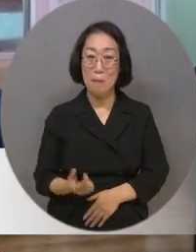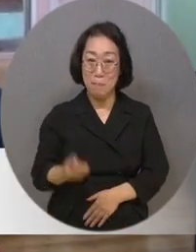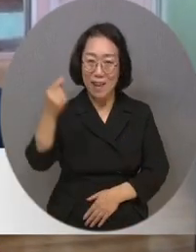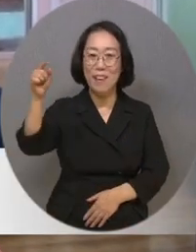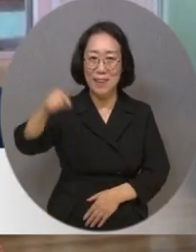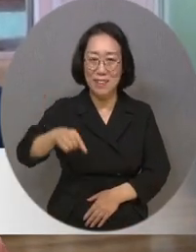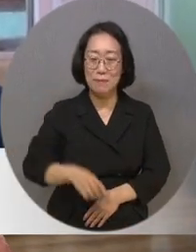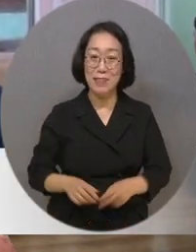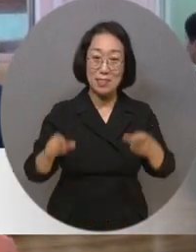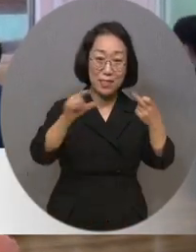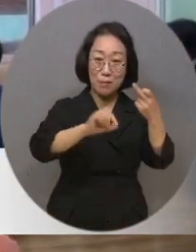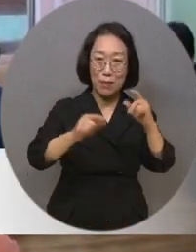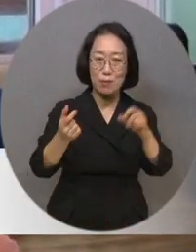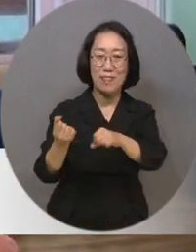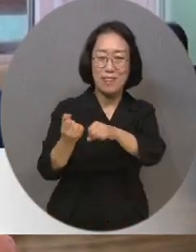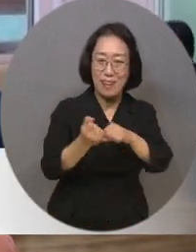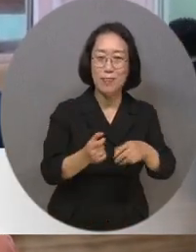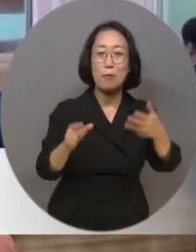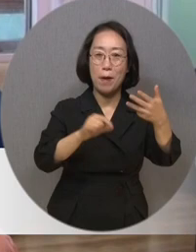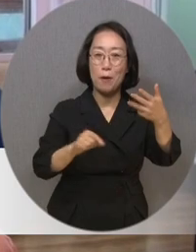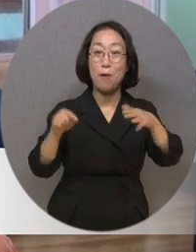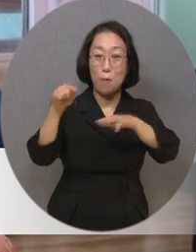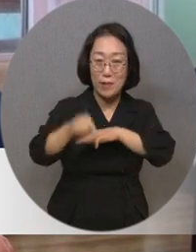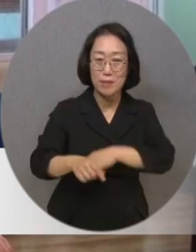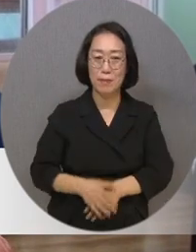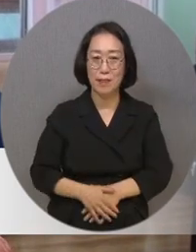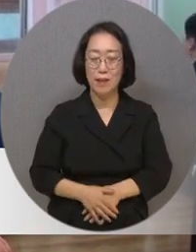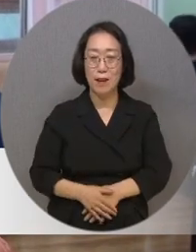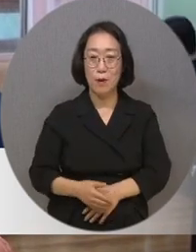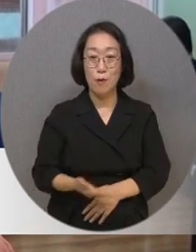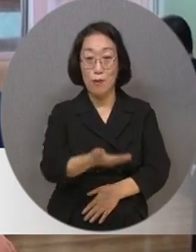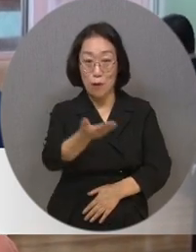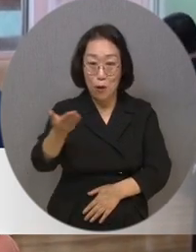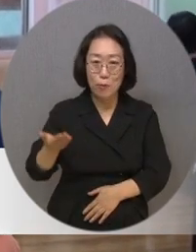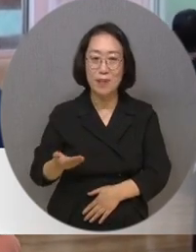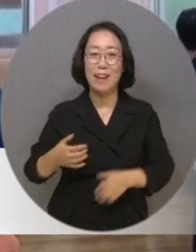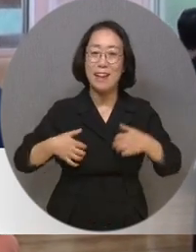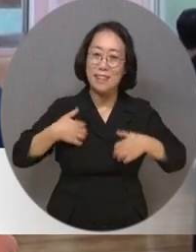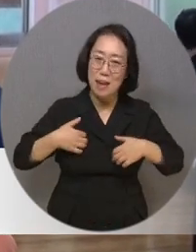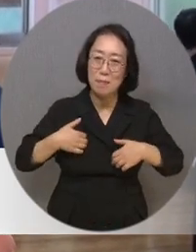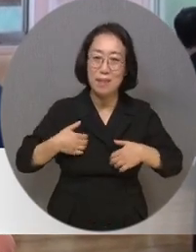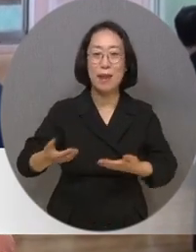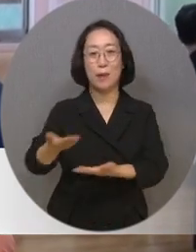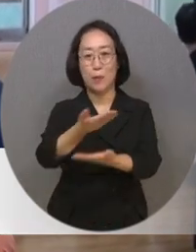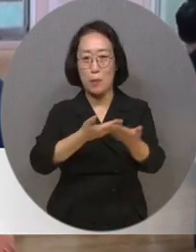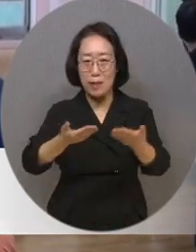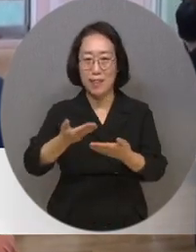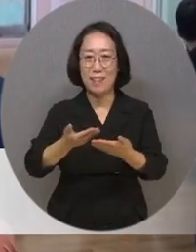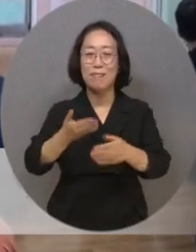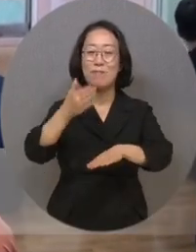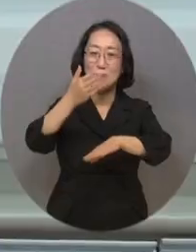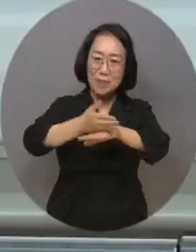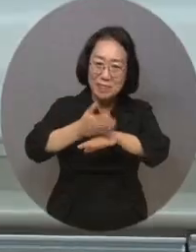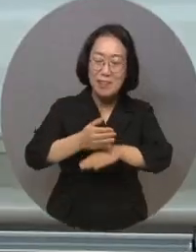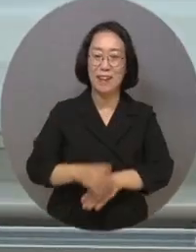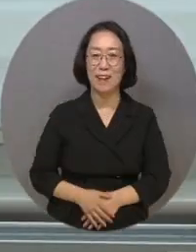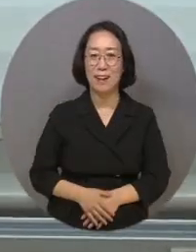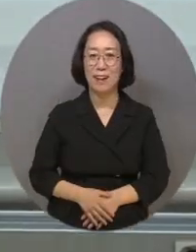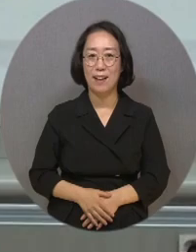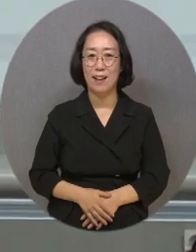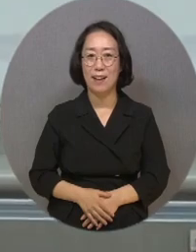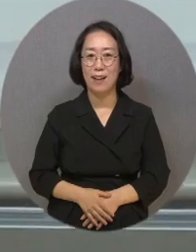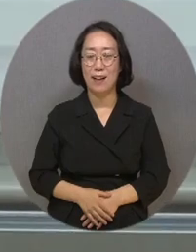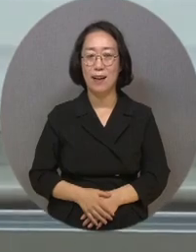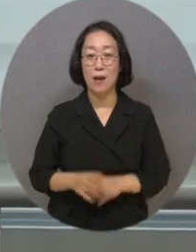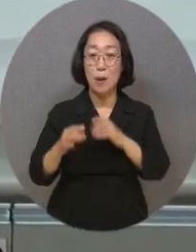왔습니다. 12월이 아니라 8월 달에 왔는데요. 오늘 친구들하고 즐겁고 재미있는 시간 만들어 보겠습니다. 고맙습니다. 풀피리로